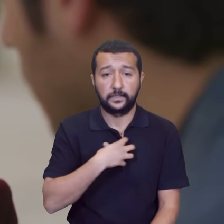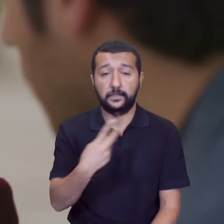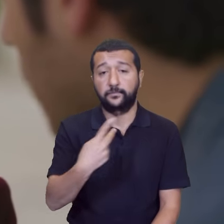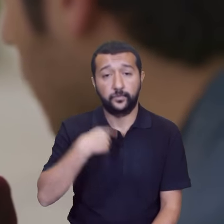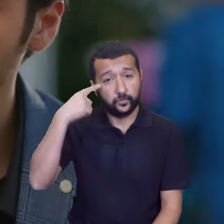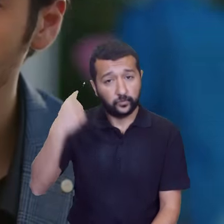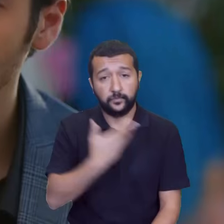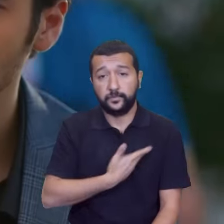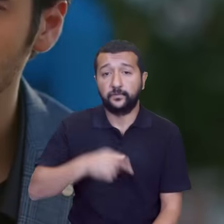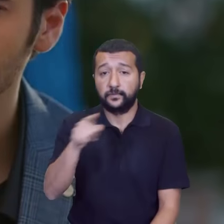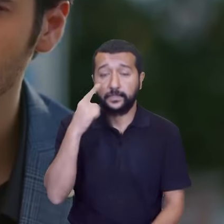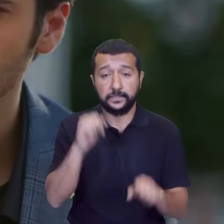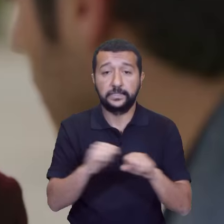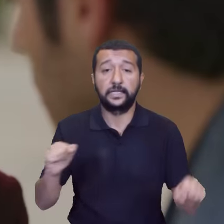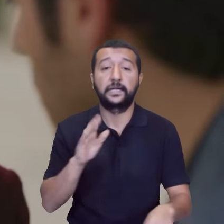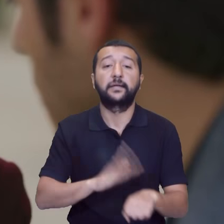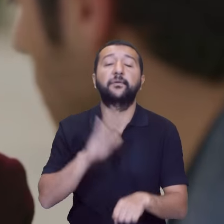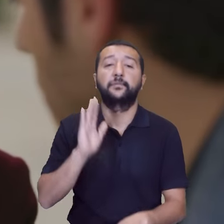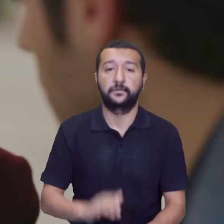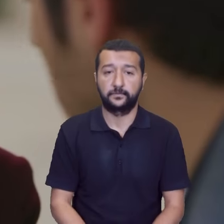Kendimizi düşünüp sevdiklerimize zarar veremeyiz.